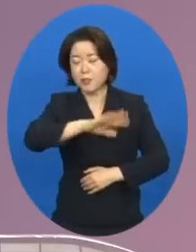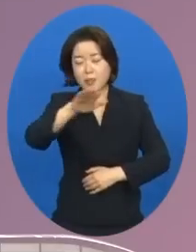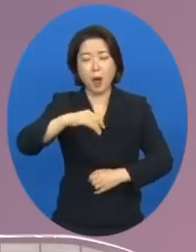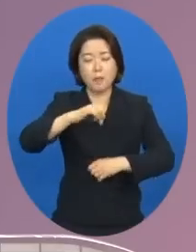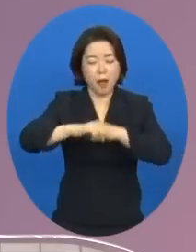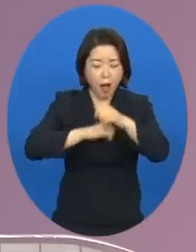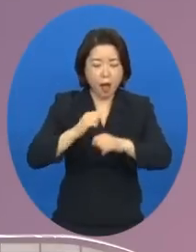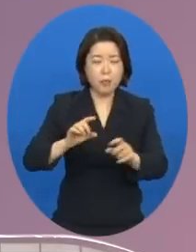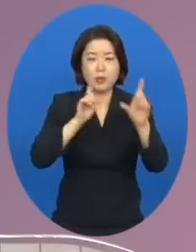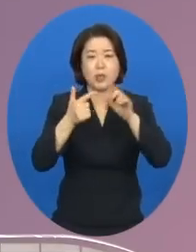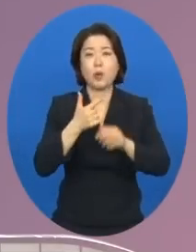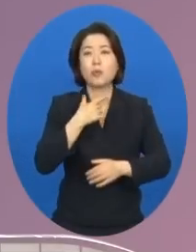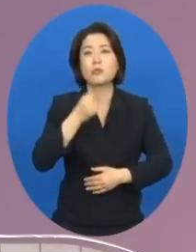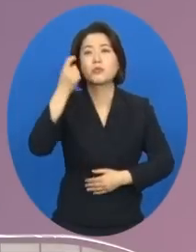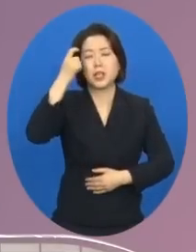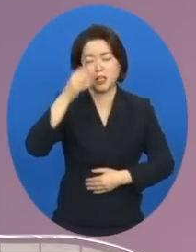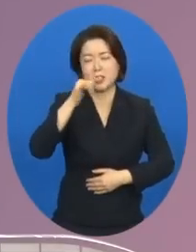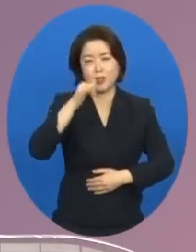합니다.